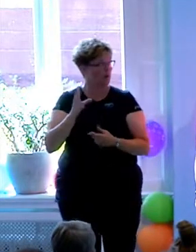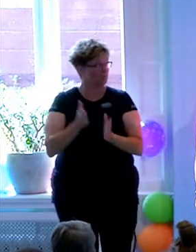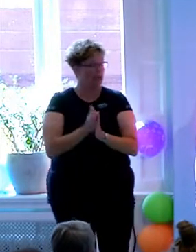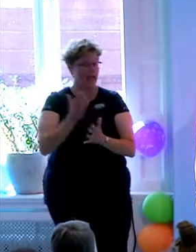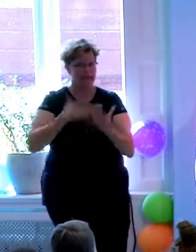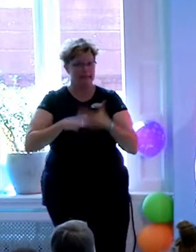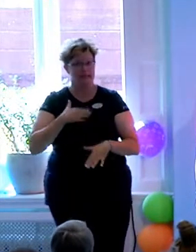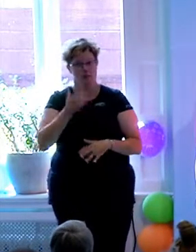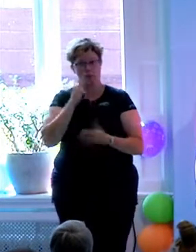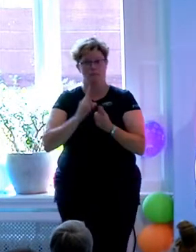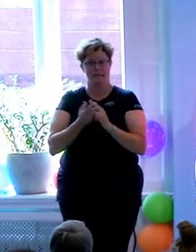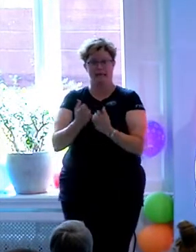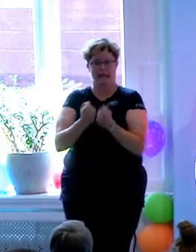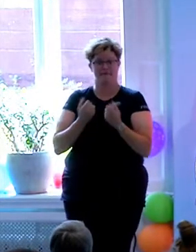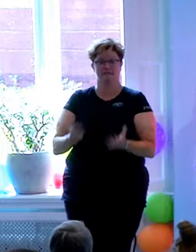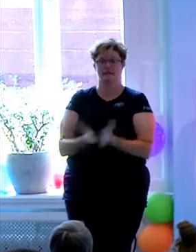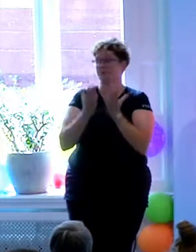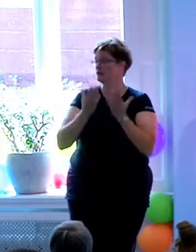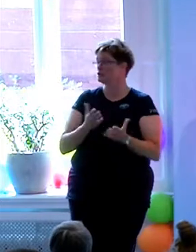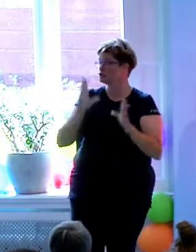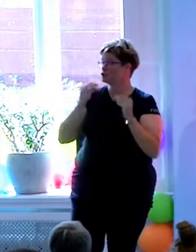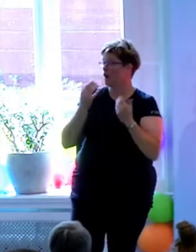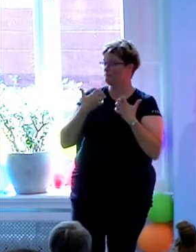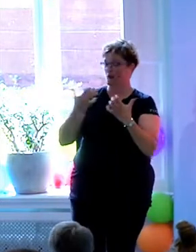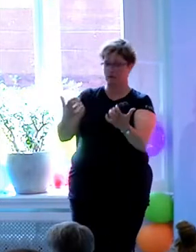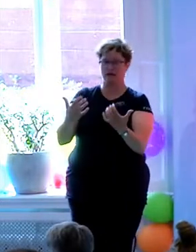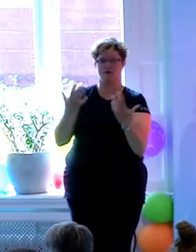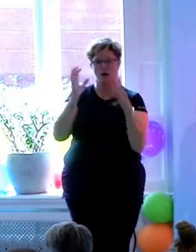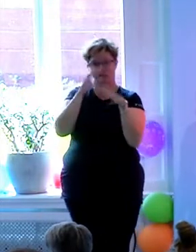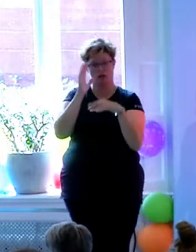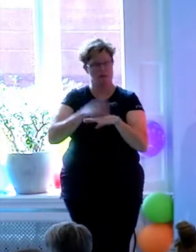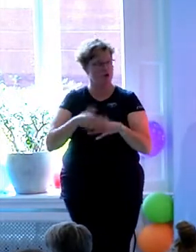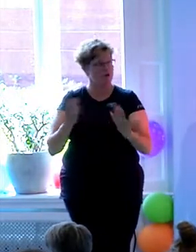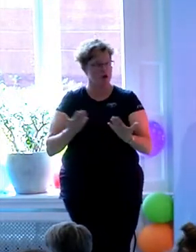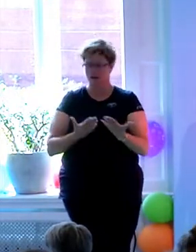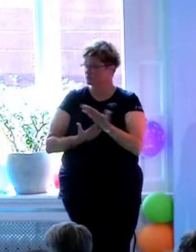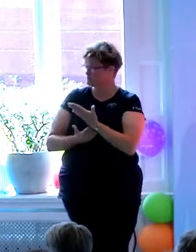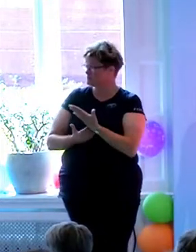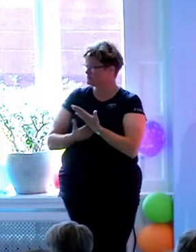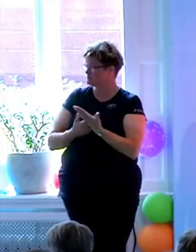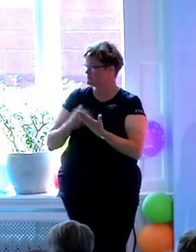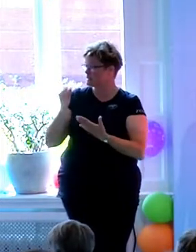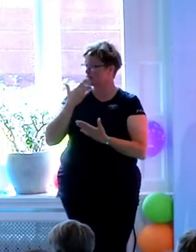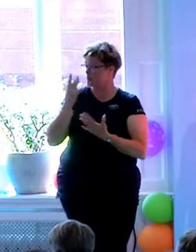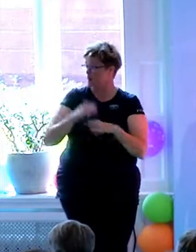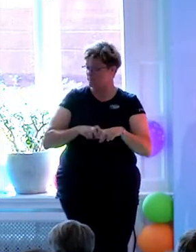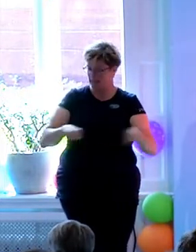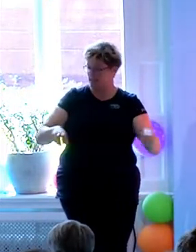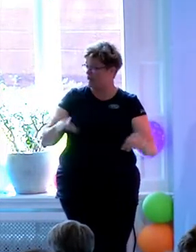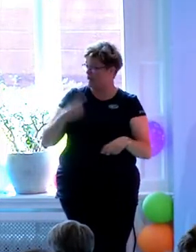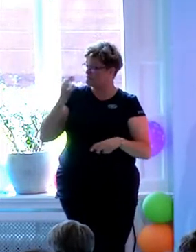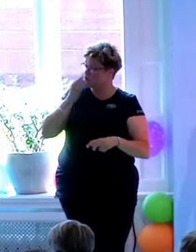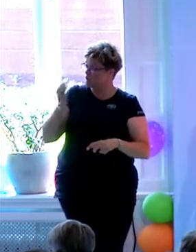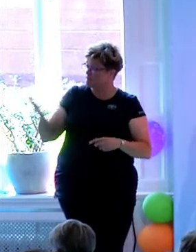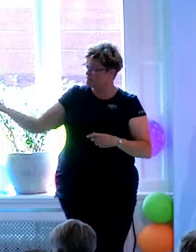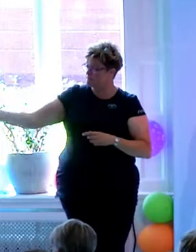också. Det kommer att bli en kraft, hoppas det. Ja, publiken, vad funderar ni på? Jag har ju jättebra panel här. Ja,